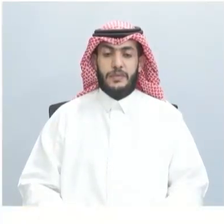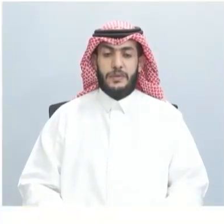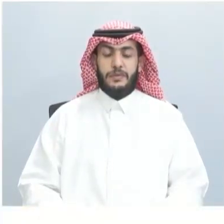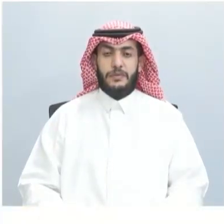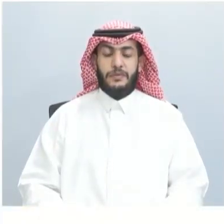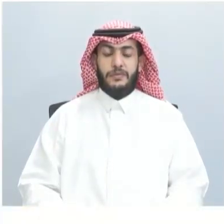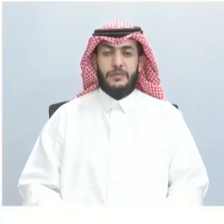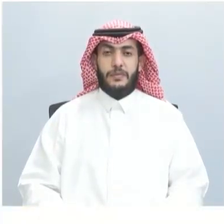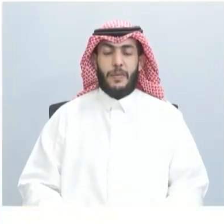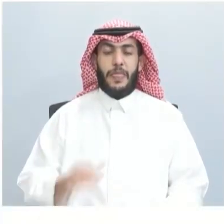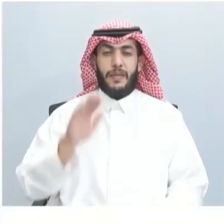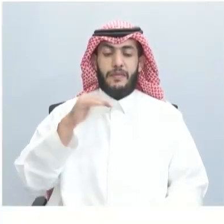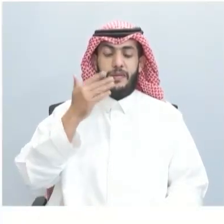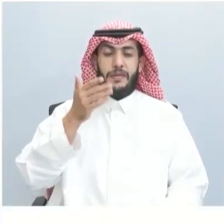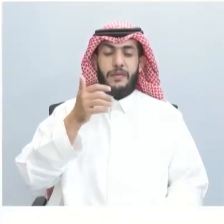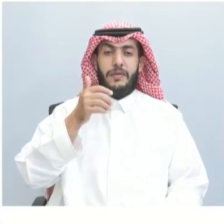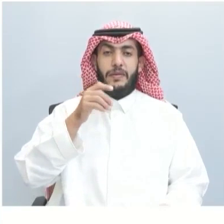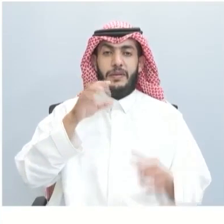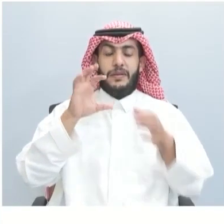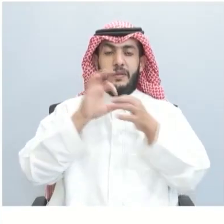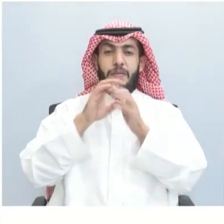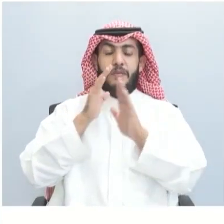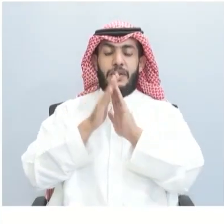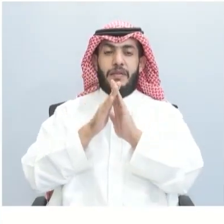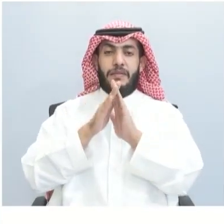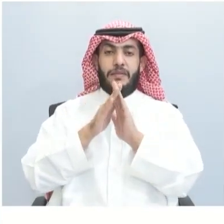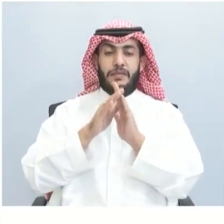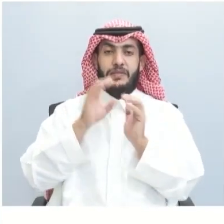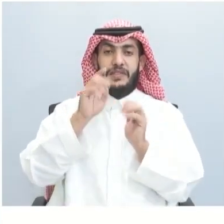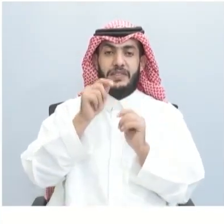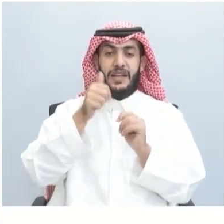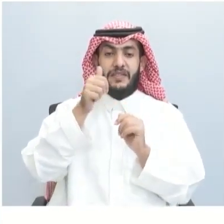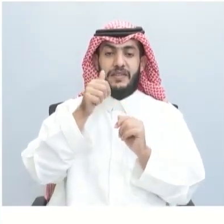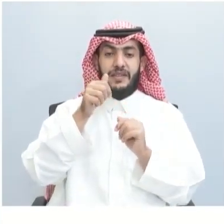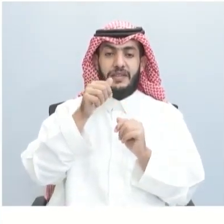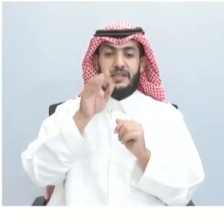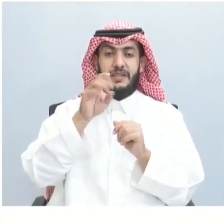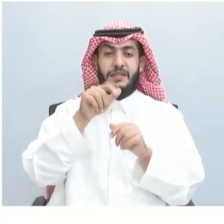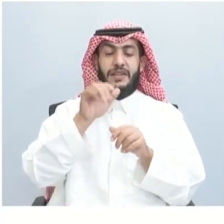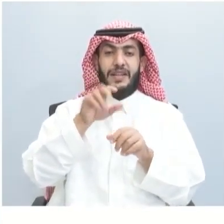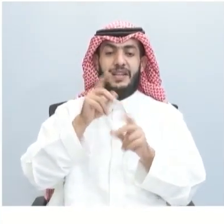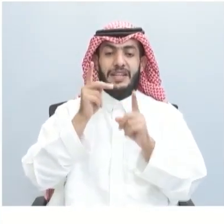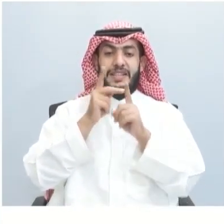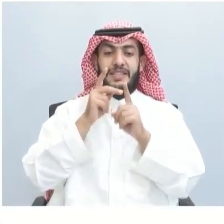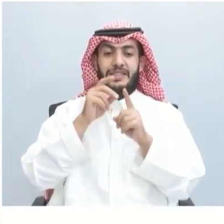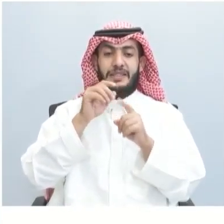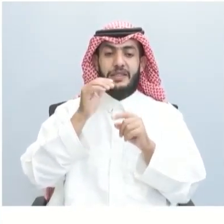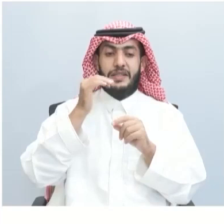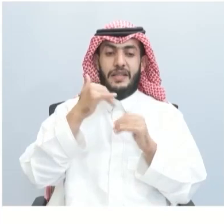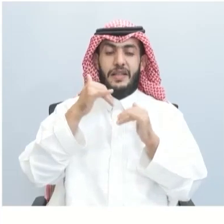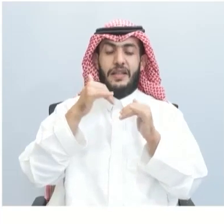الخير بعد ذلك قمنا بربط الملف جافا سكريبت بصفحه الاتش تي ام ال عن